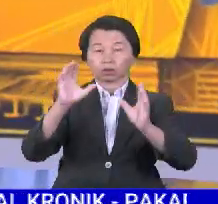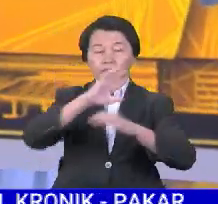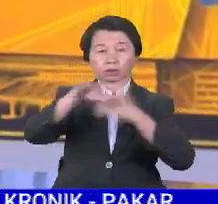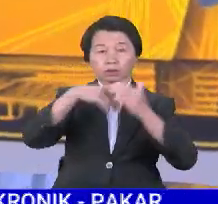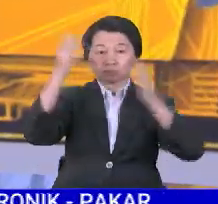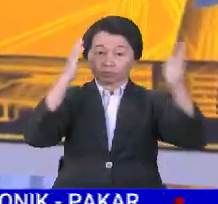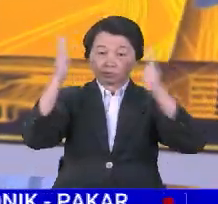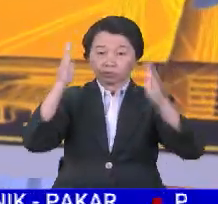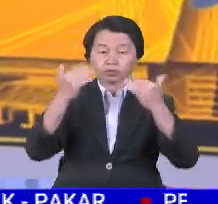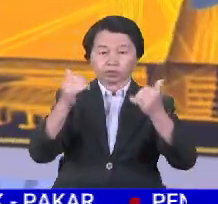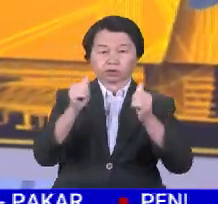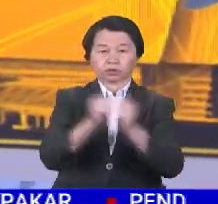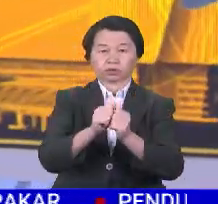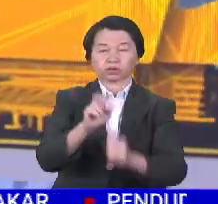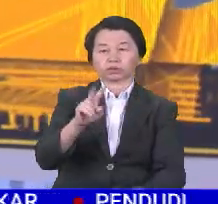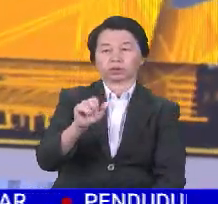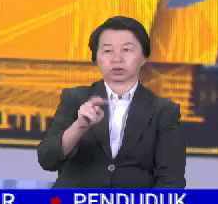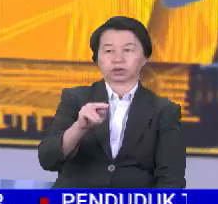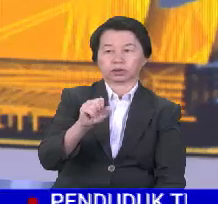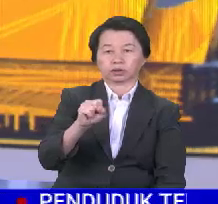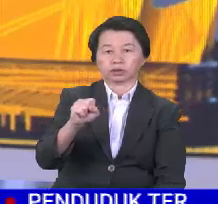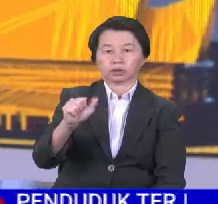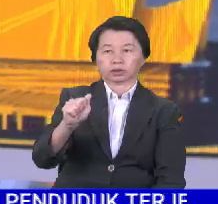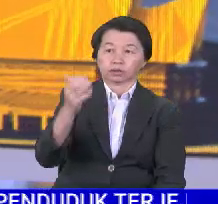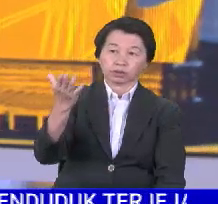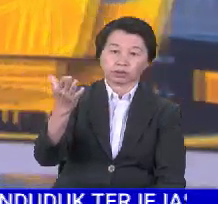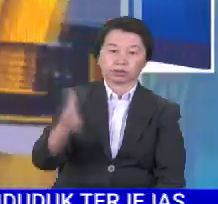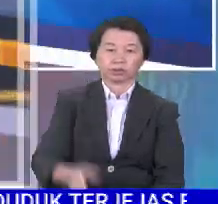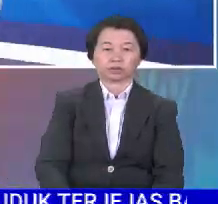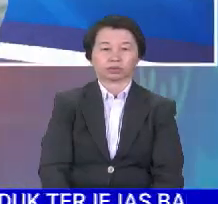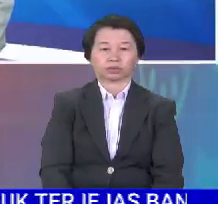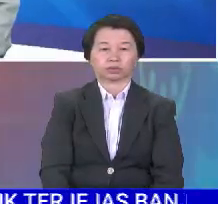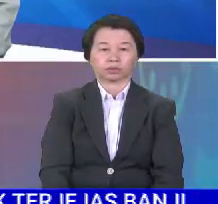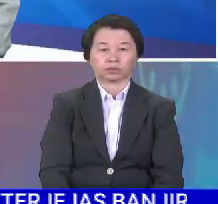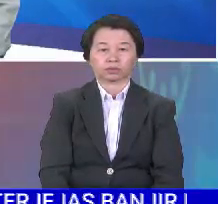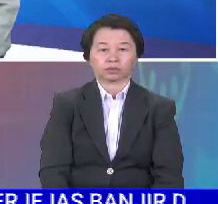negara. Perincian lanjut bersama Vanessa Mering di sana. V, teruskan.